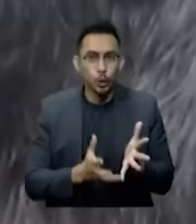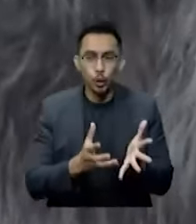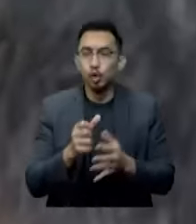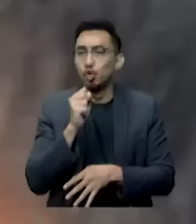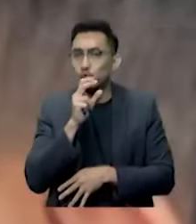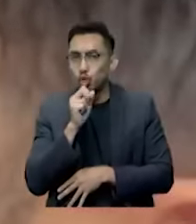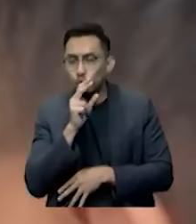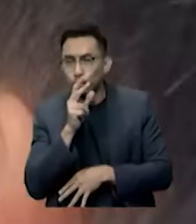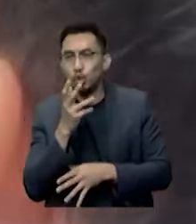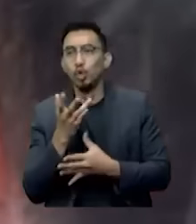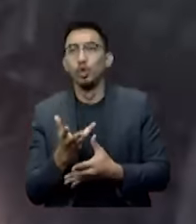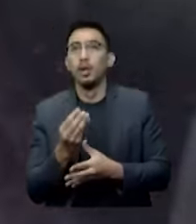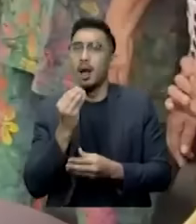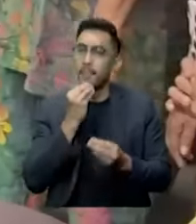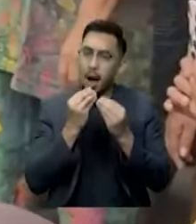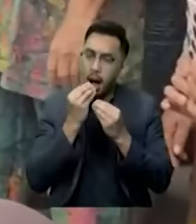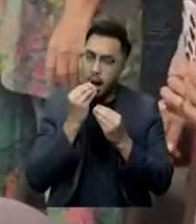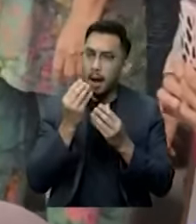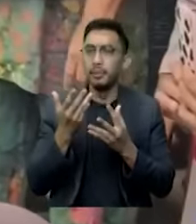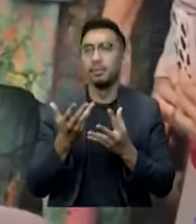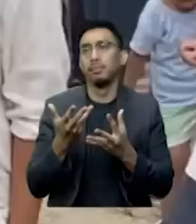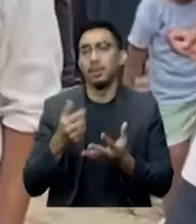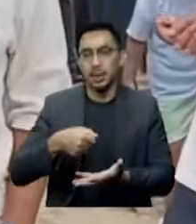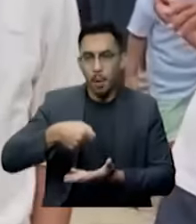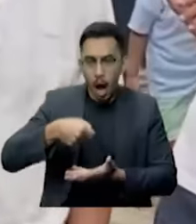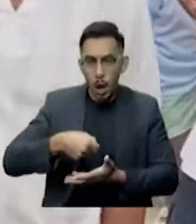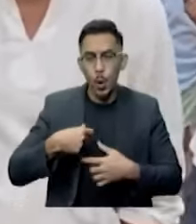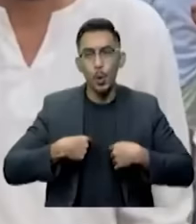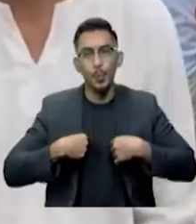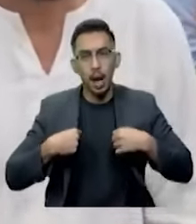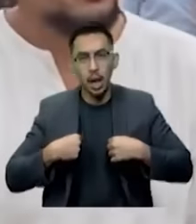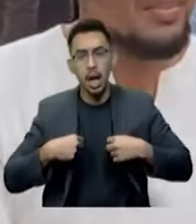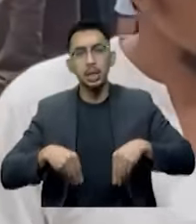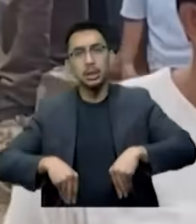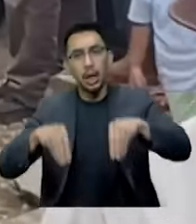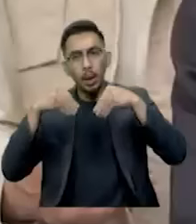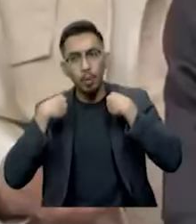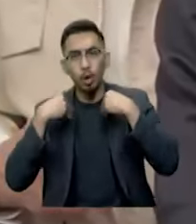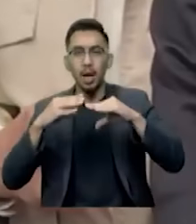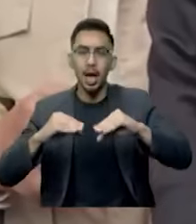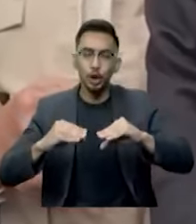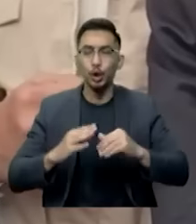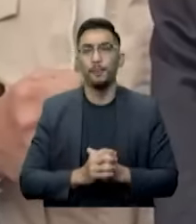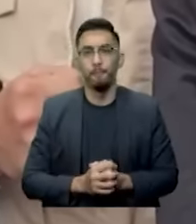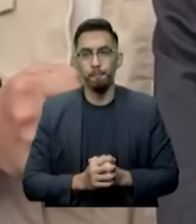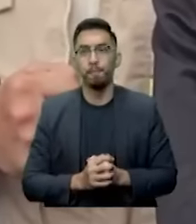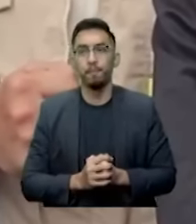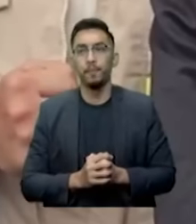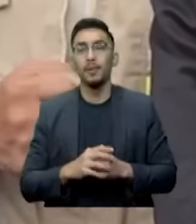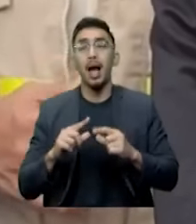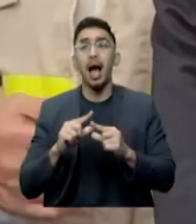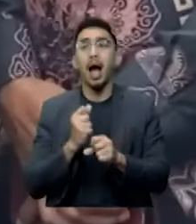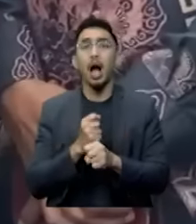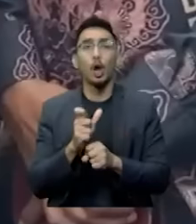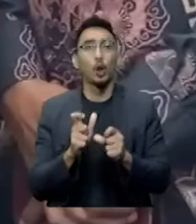hamil, makanan siap saji, sembako, pakaian, selimut, dan kasur. Agus Fatoni juga berkoordinasi dengan